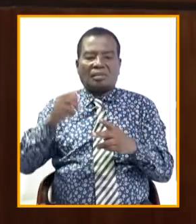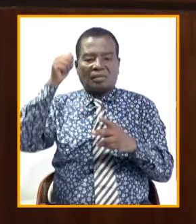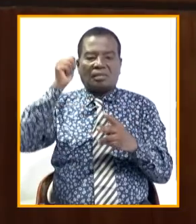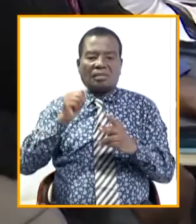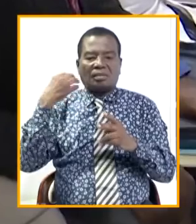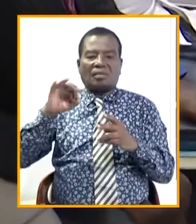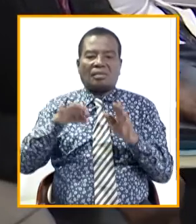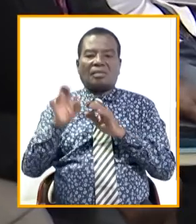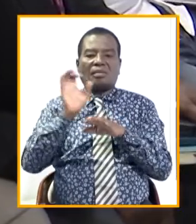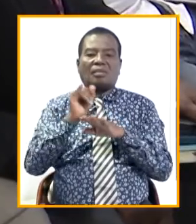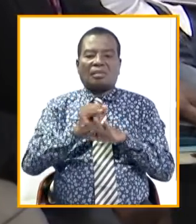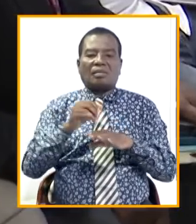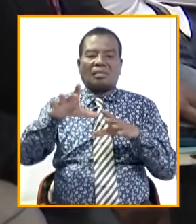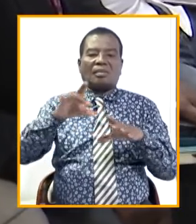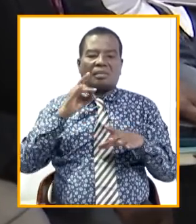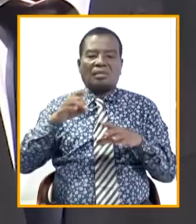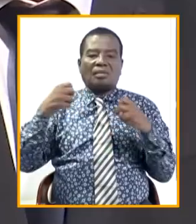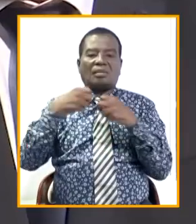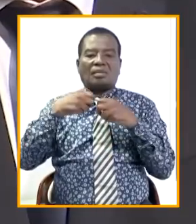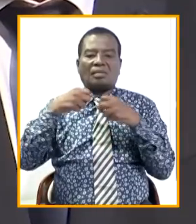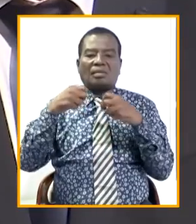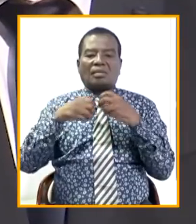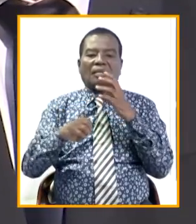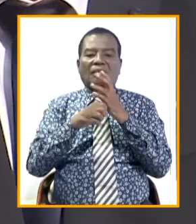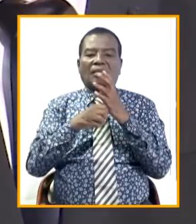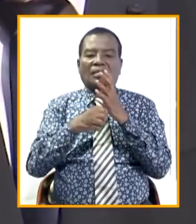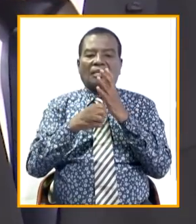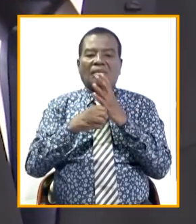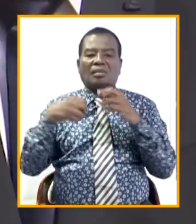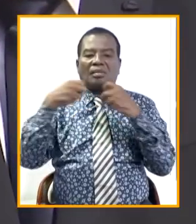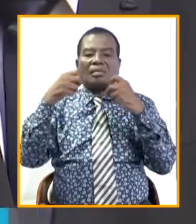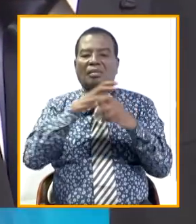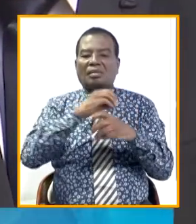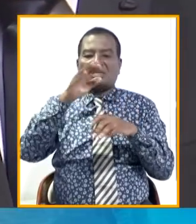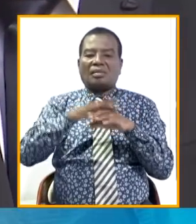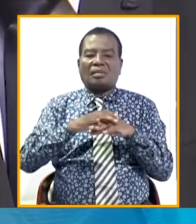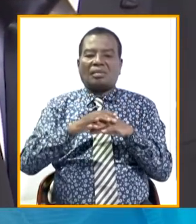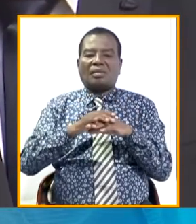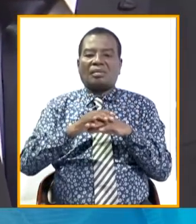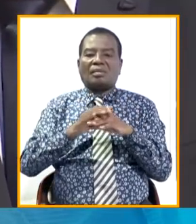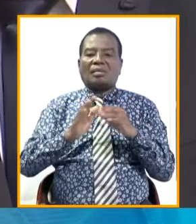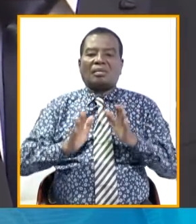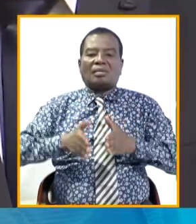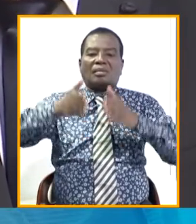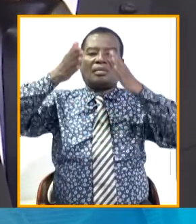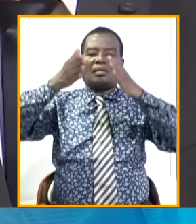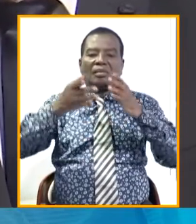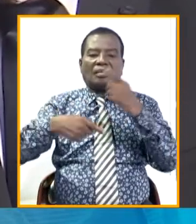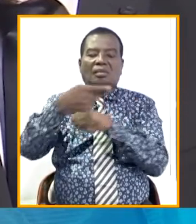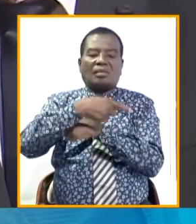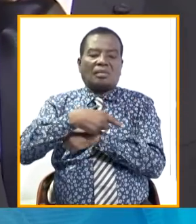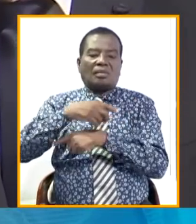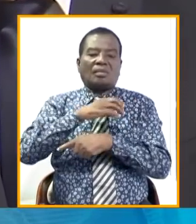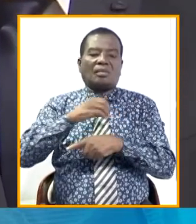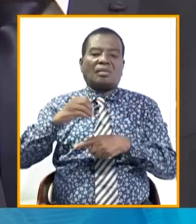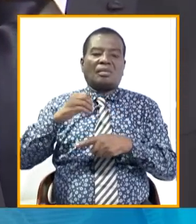Côte d'Ivoire. Il faut trouver des économies d'énergie sur l'existant, qui sont principalement le bâtiment et l'éclairage public aujourd'hui, voilà. Et